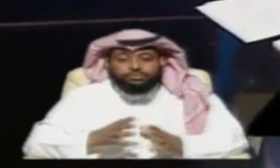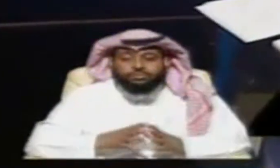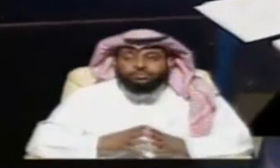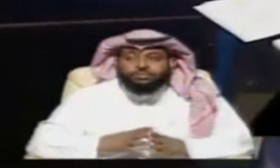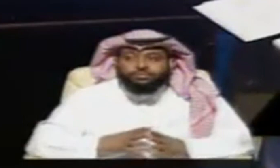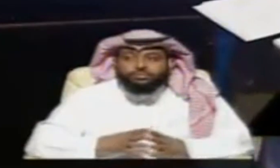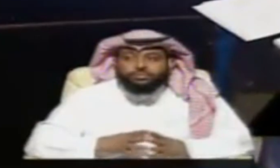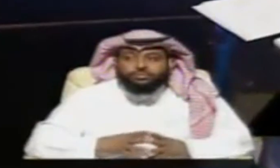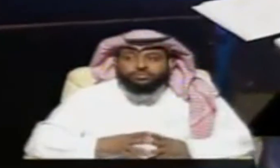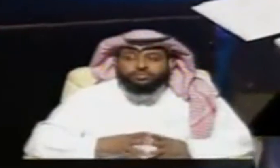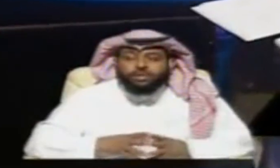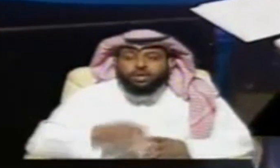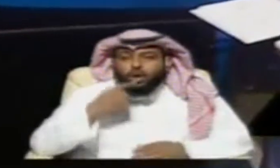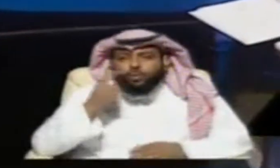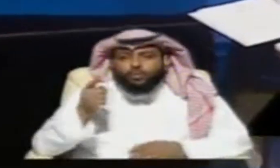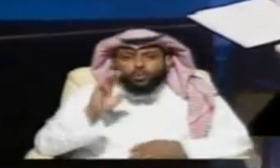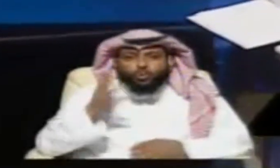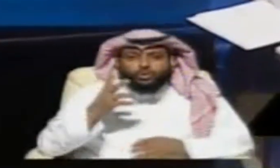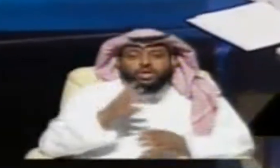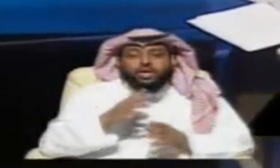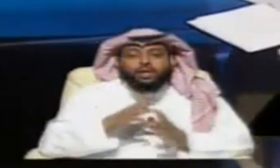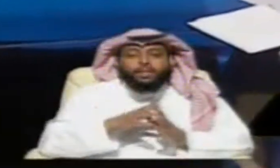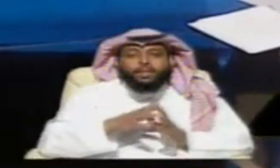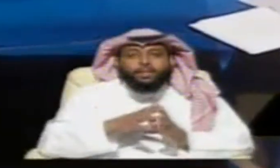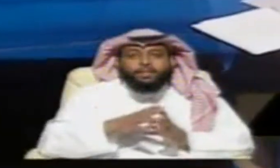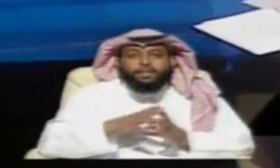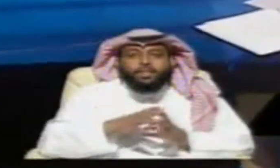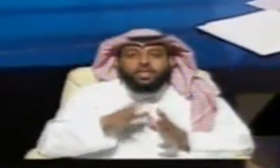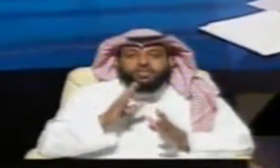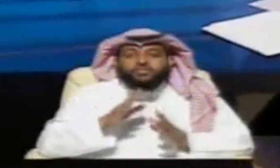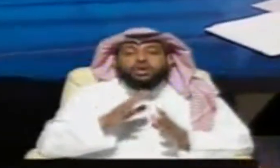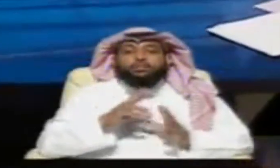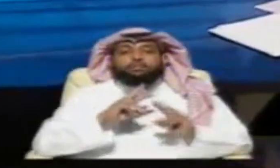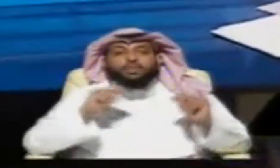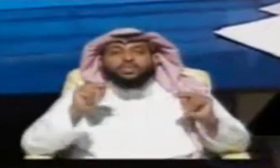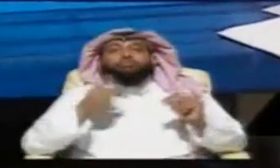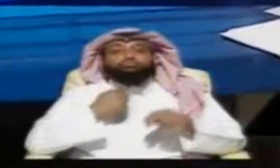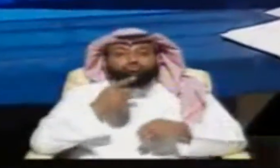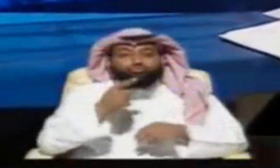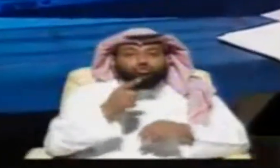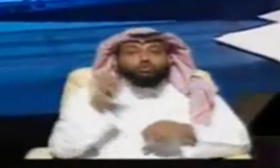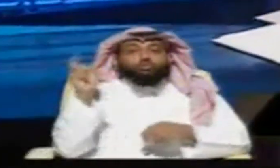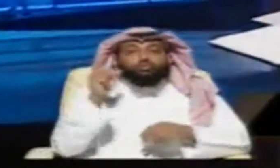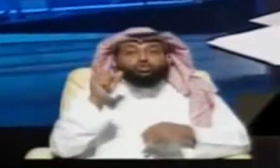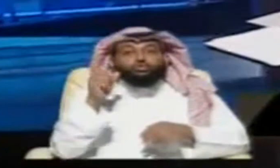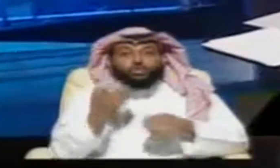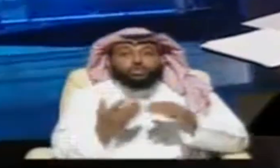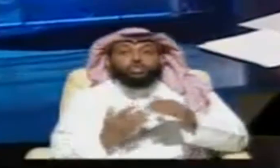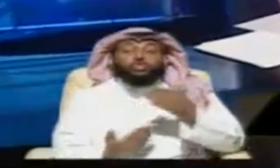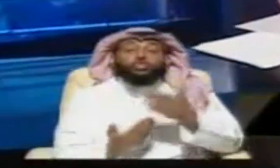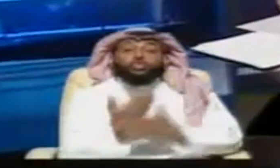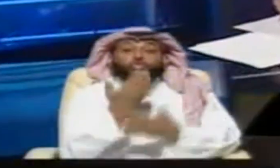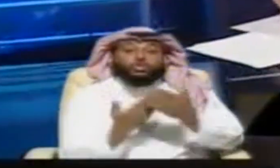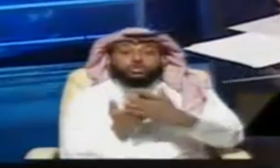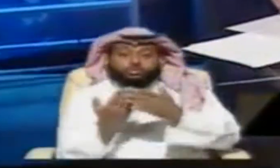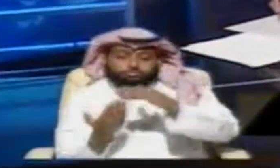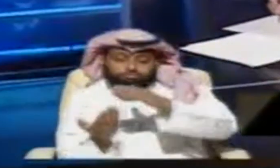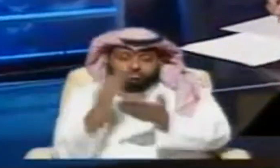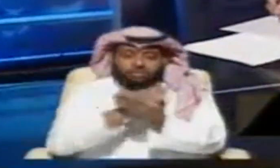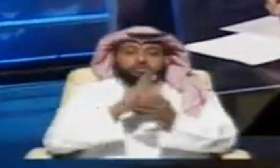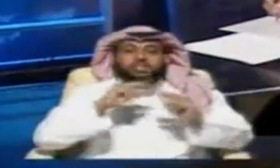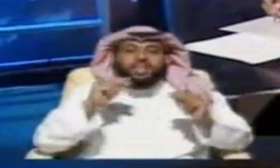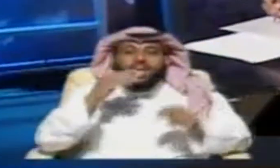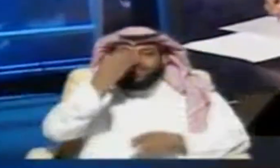نعم، أنا قرأت قصدي من شروط دخول الإسلام عندما يريد الكافر أن يدخل الإسلام أو النصراني أو